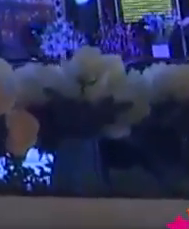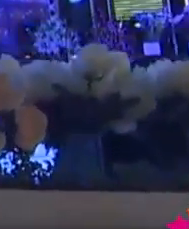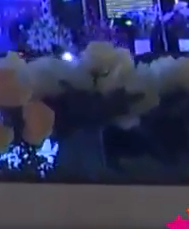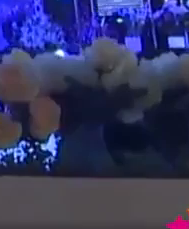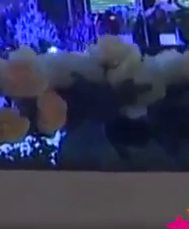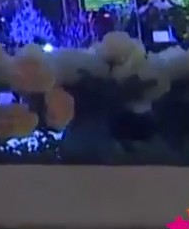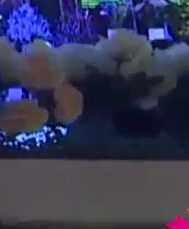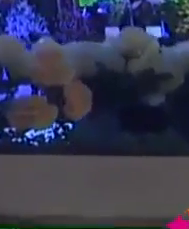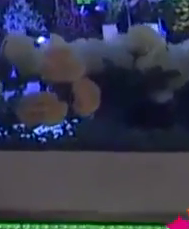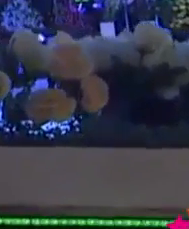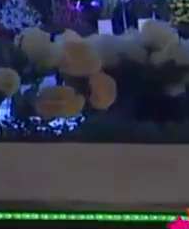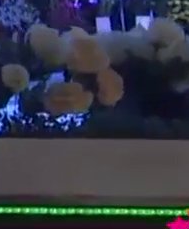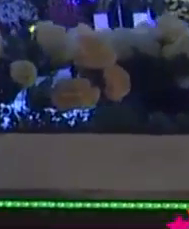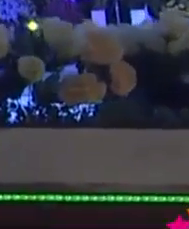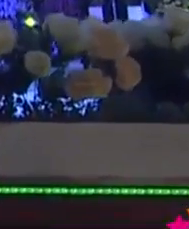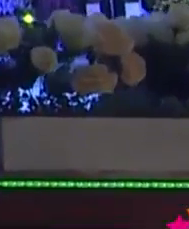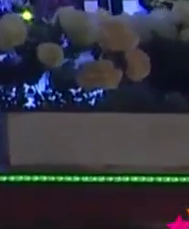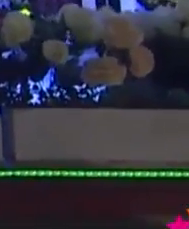짓니다.